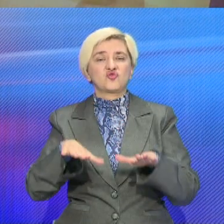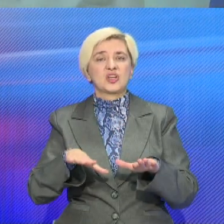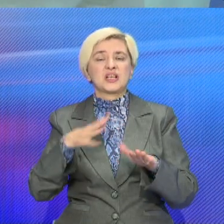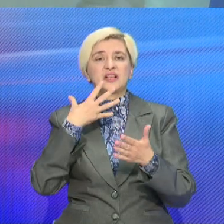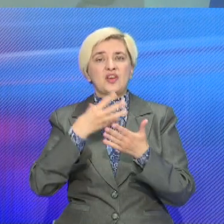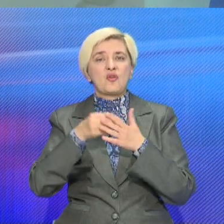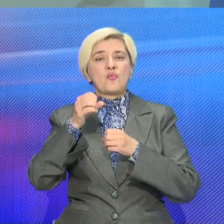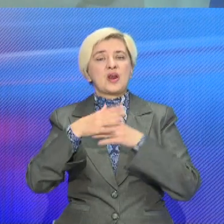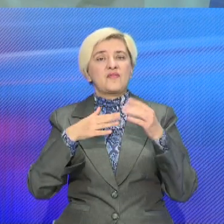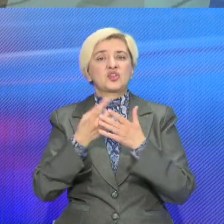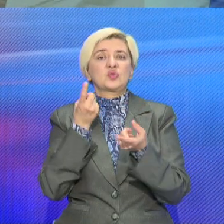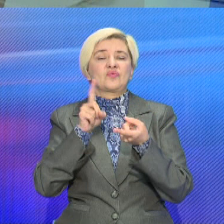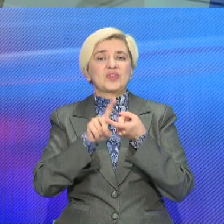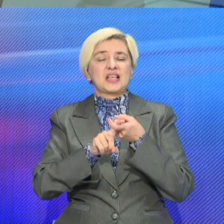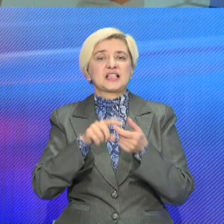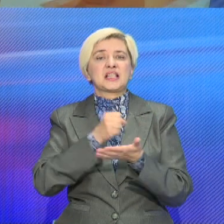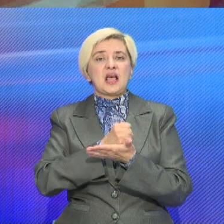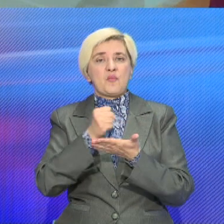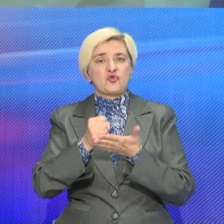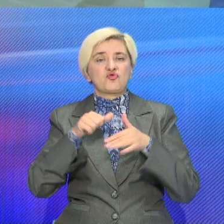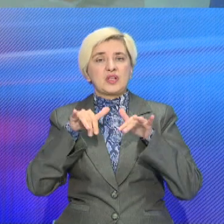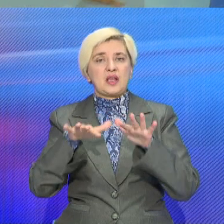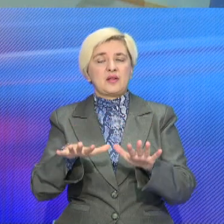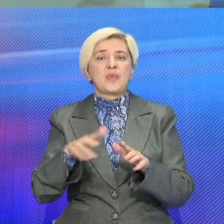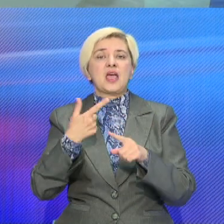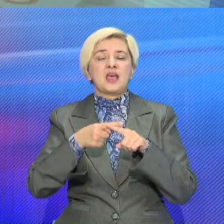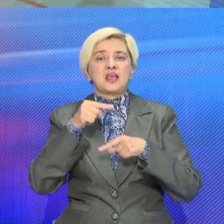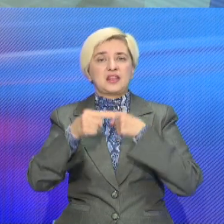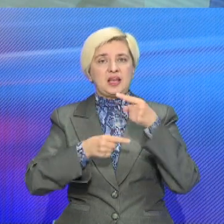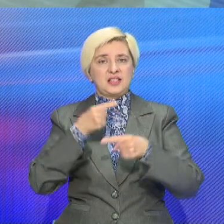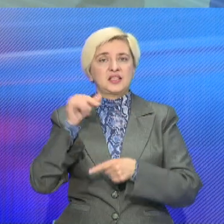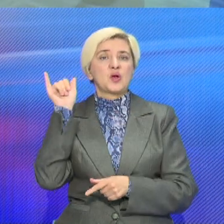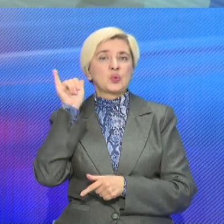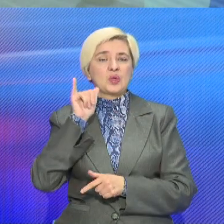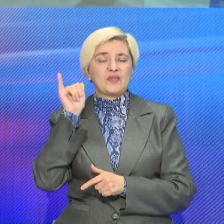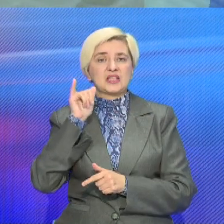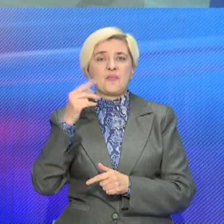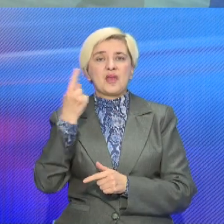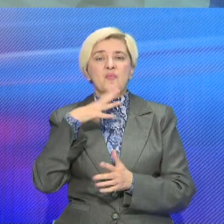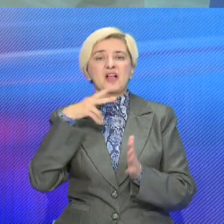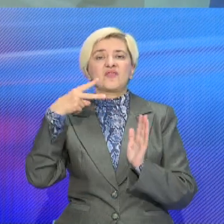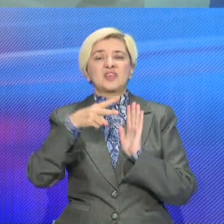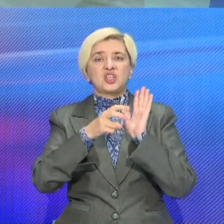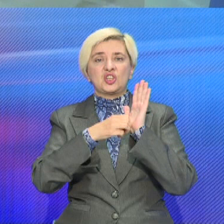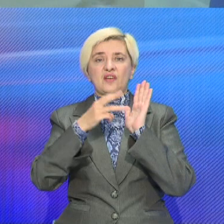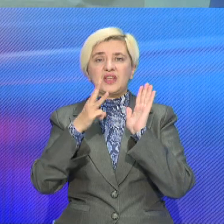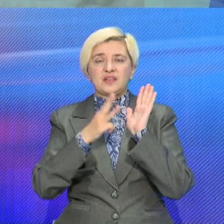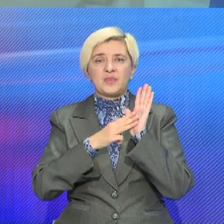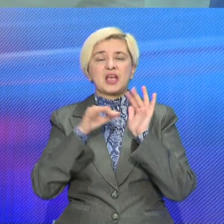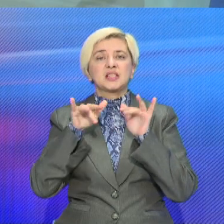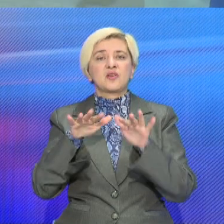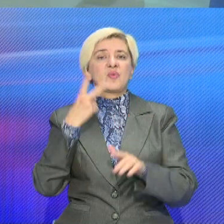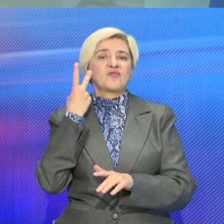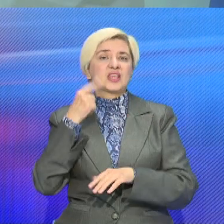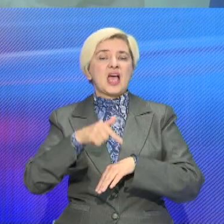Гэта традиційне мероприємство гэтай ВНУ. Першое було проведено у 2018-м. Церемонії завсёды проходять